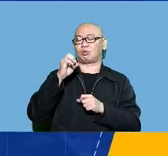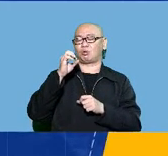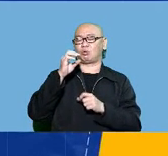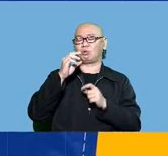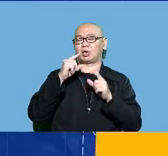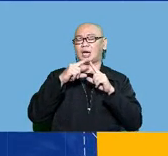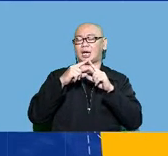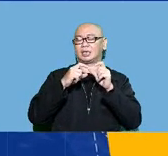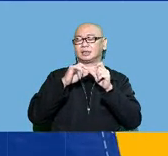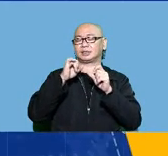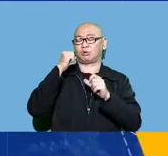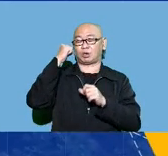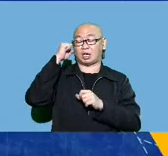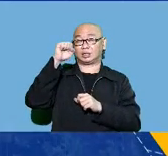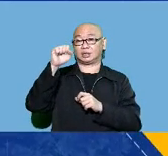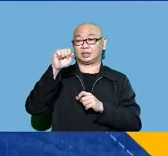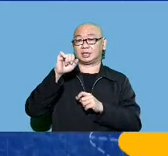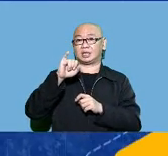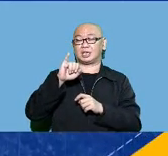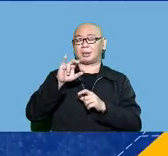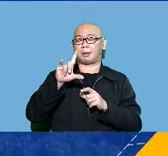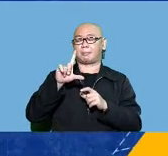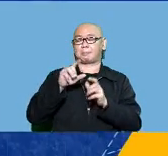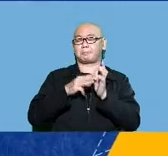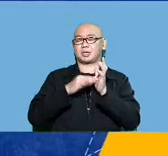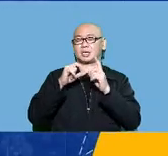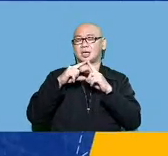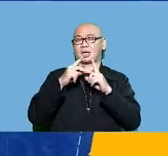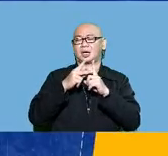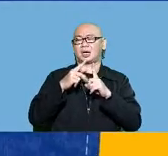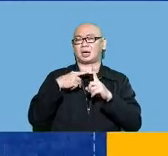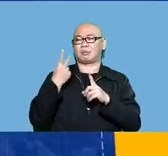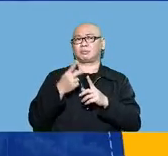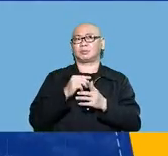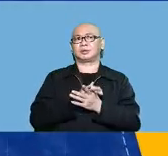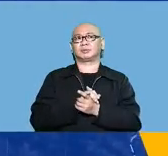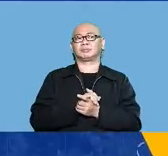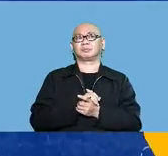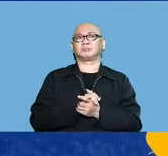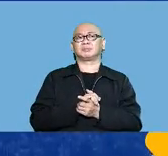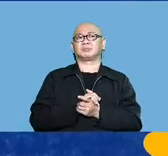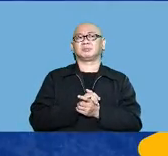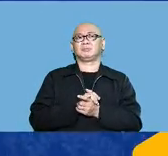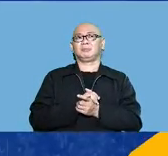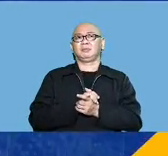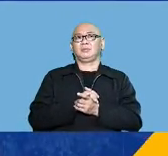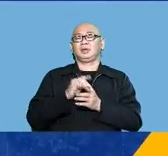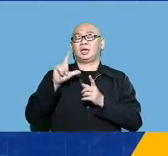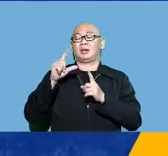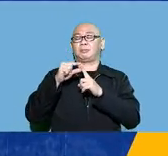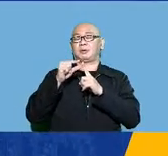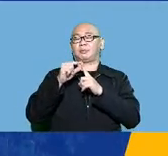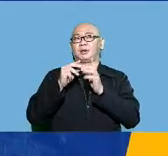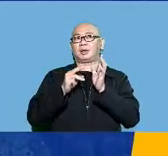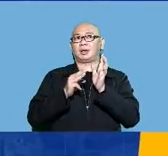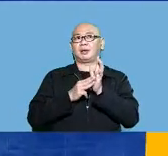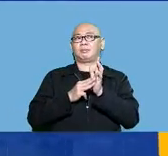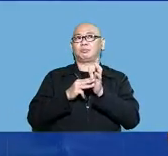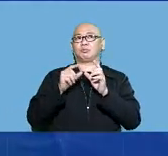terima kasih. Tim super tim LPPM UNES, Prof. Beni, Prof. Suci, dan seluruh tim